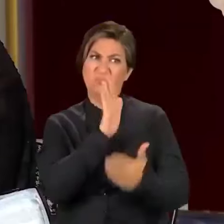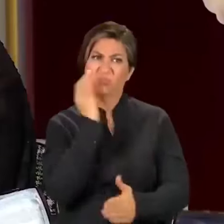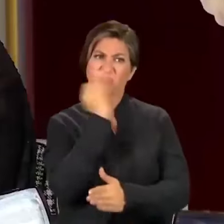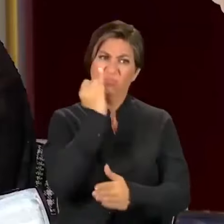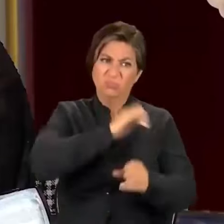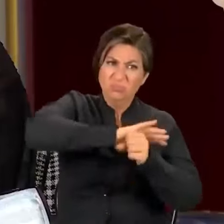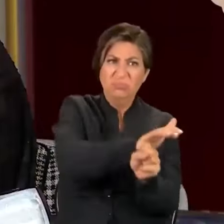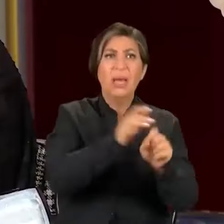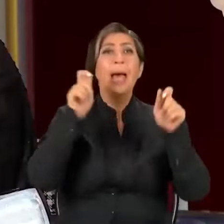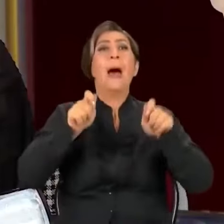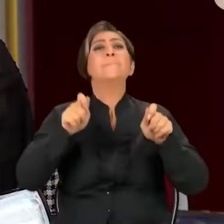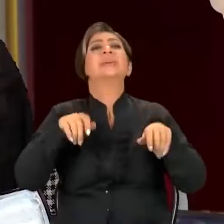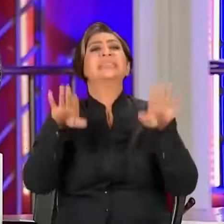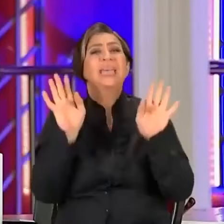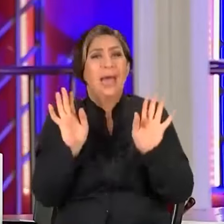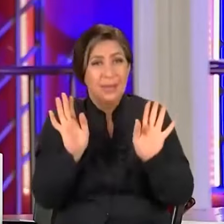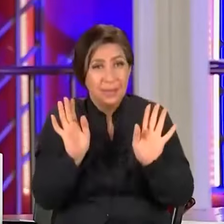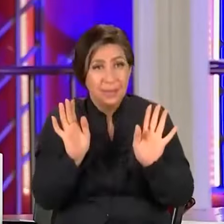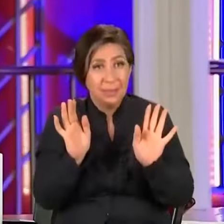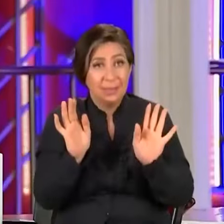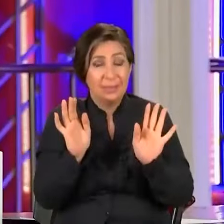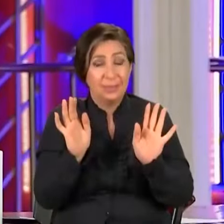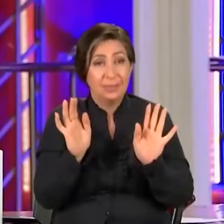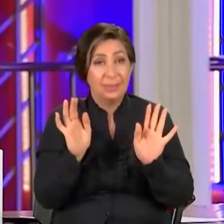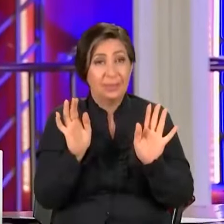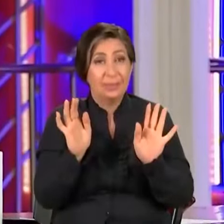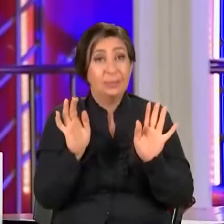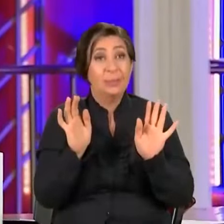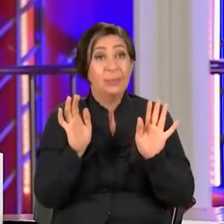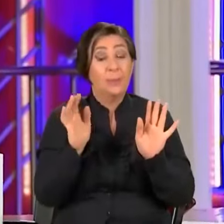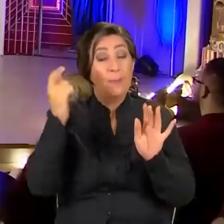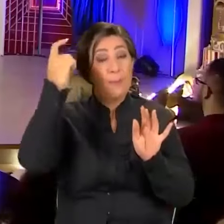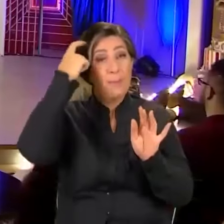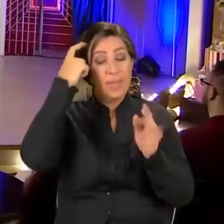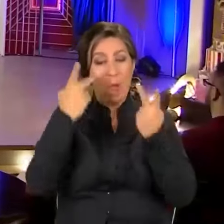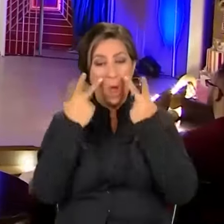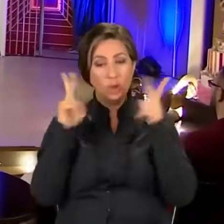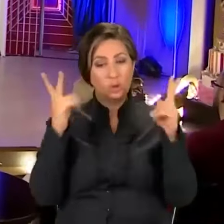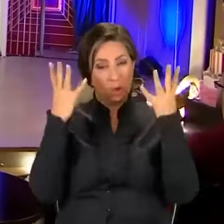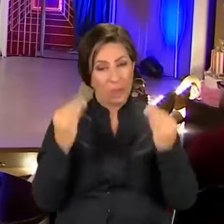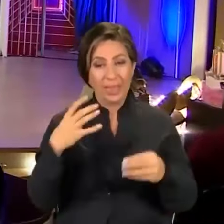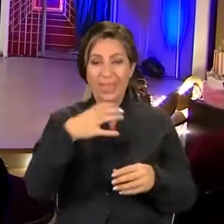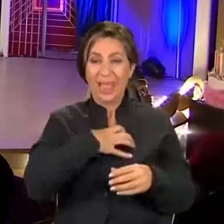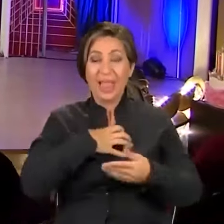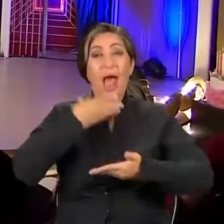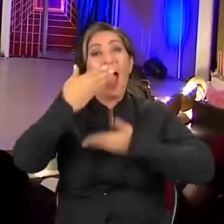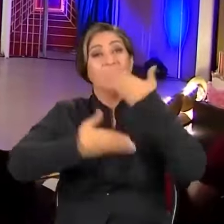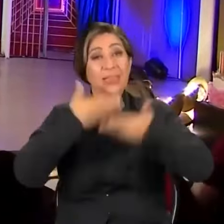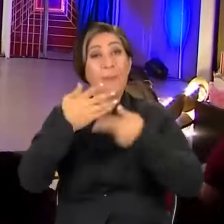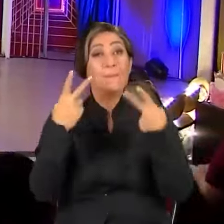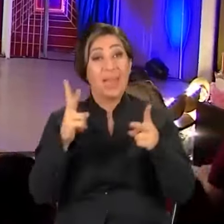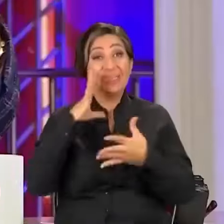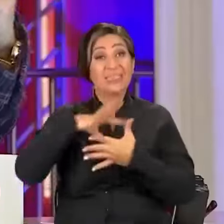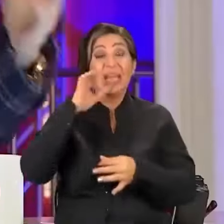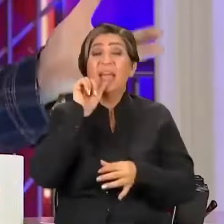bir zulüm, mezallim, bir baskı uygulamazlar. Evet. Beyninde özgür olan ve kendisini ifade edebilen